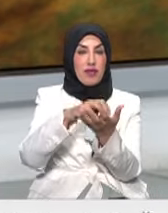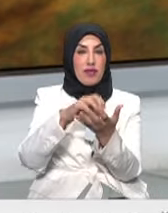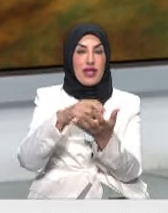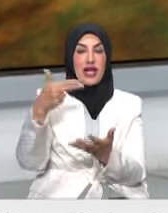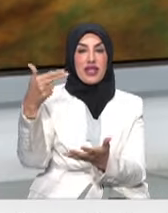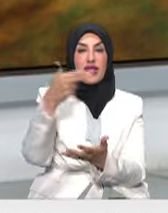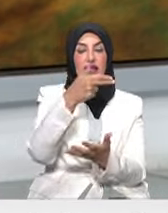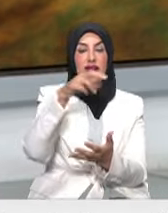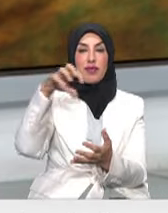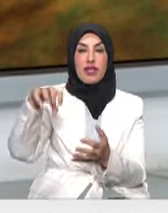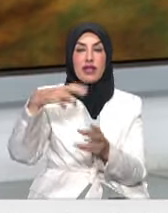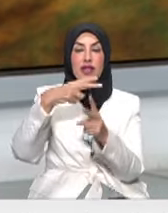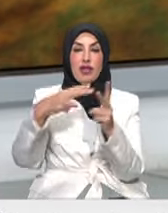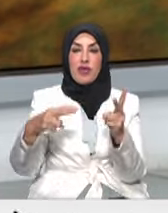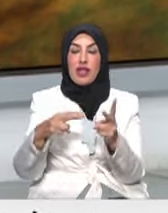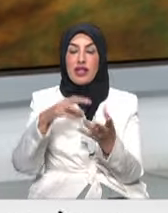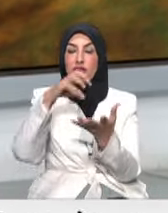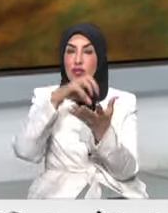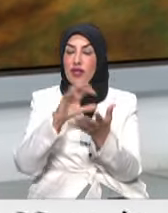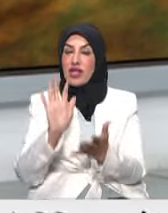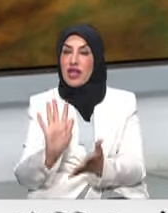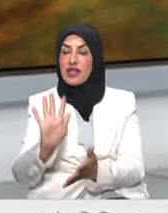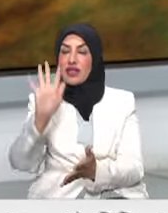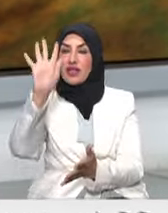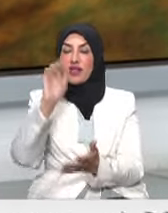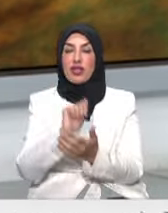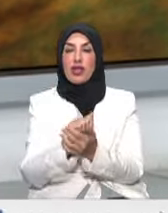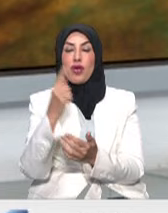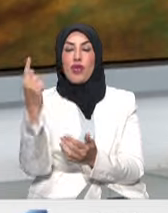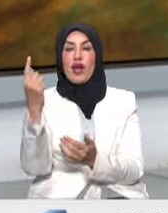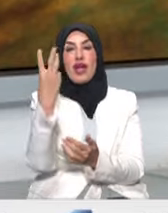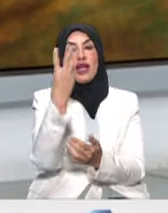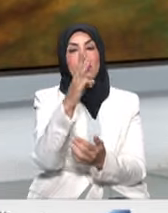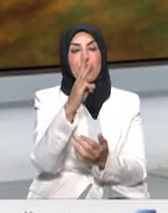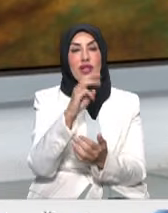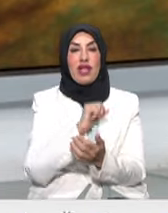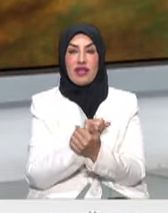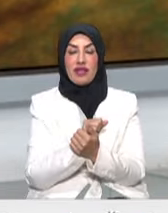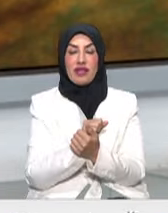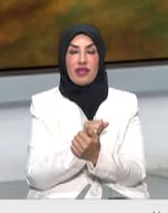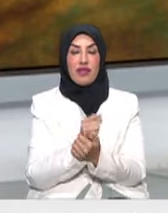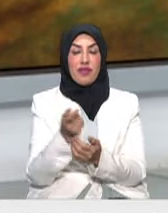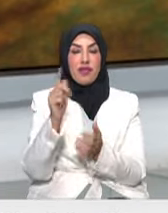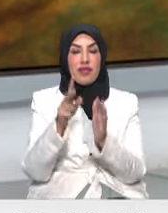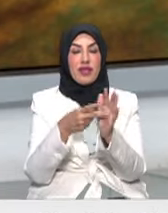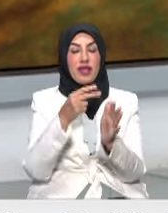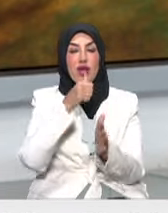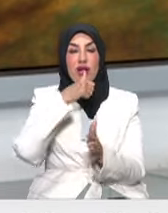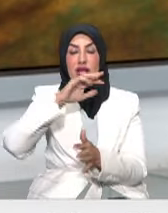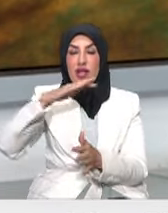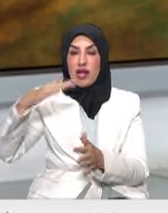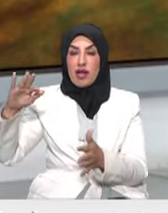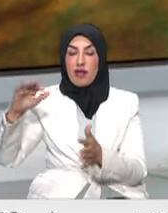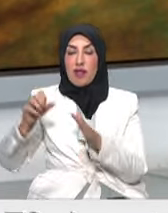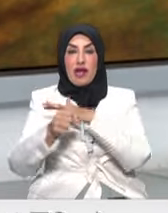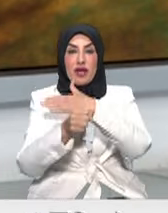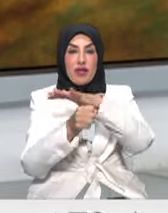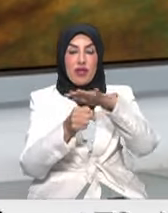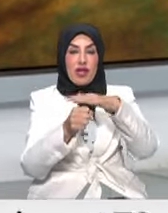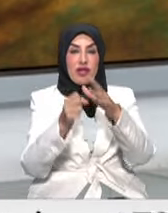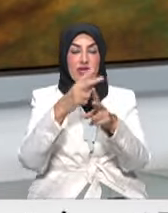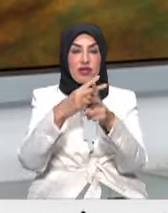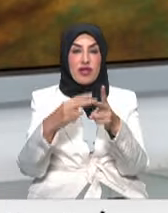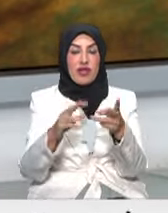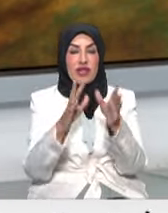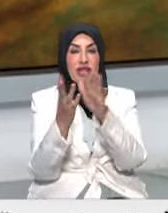الكويت، مناطق شمالية في مزار العبدري 31 درجة مئوية، مناطق ساحلية والجزر الكويتية متفاوتة